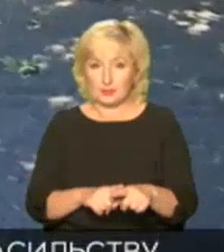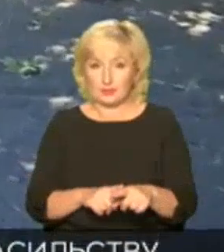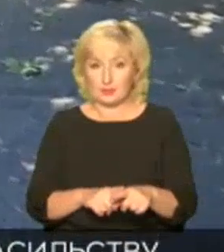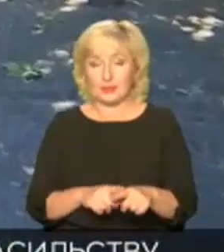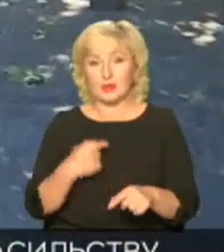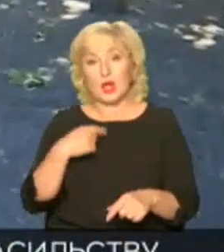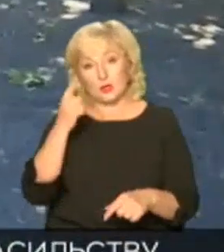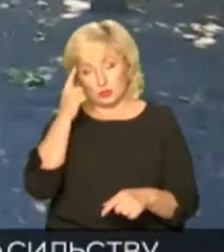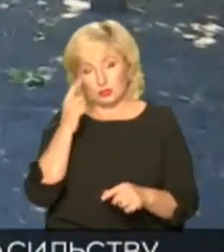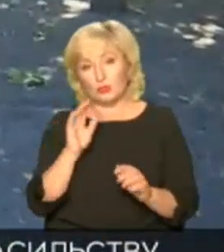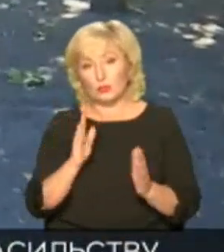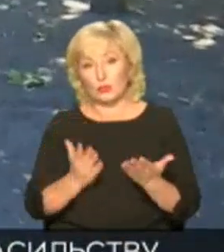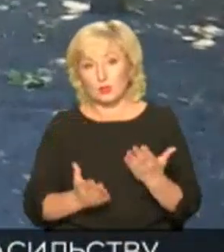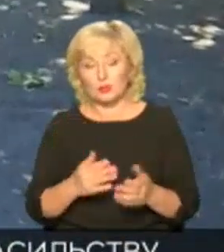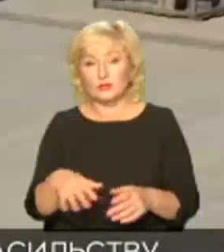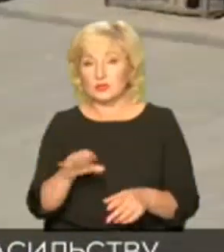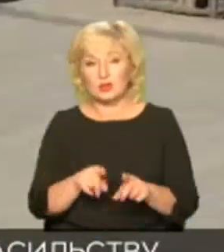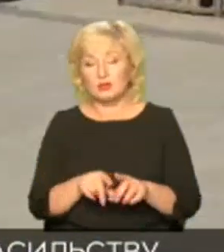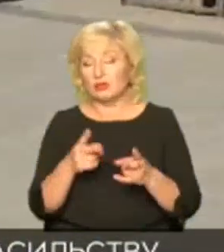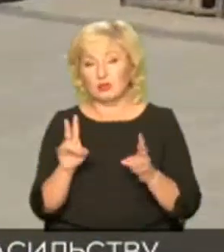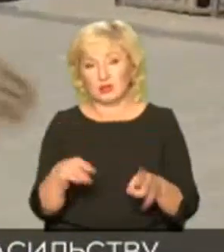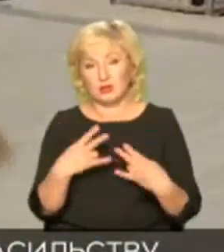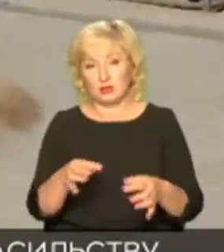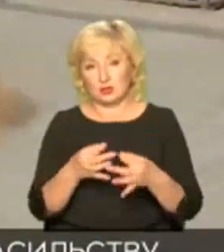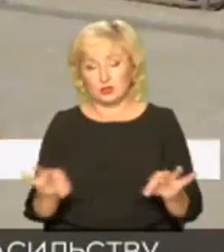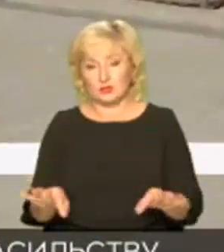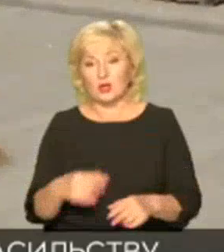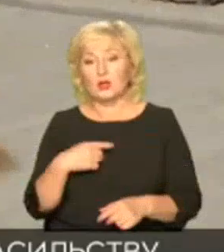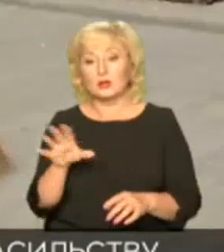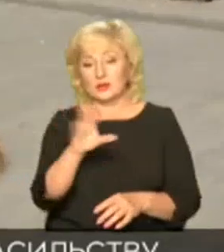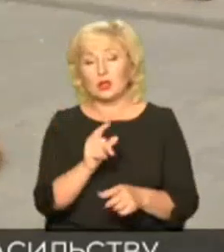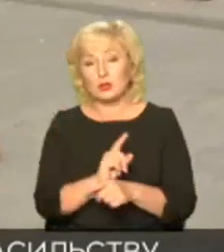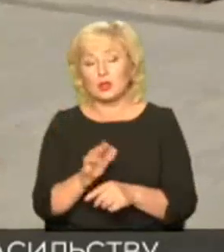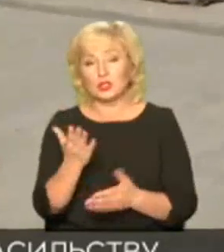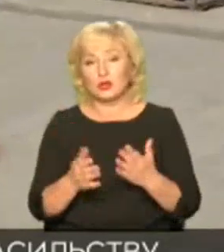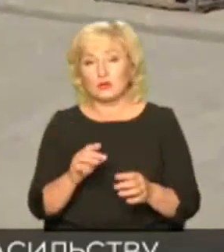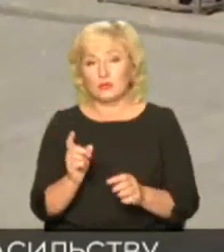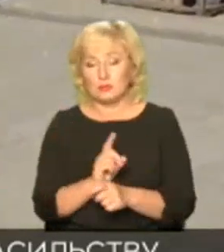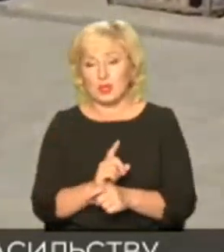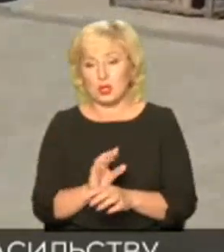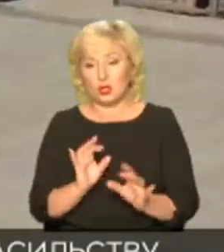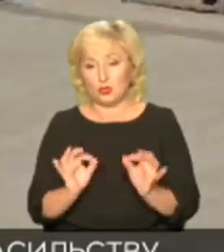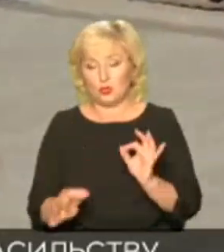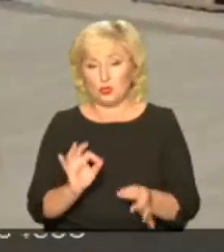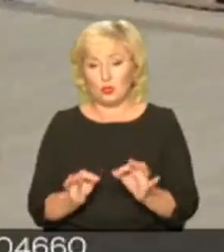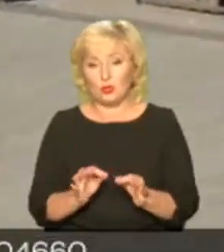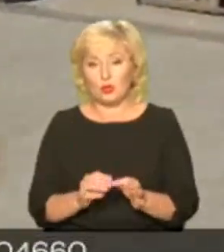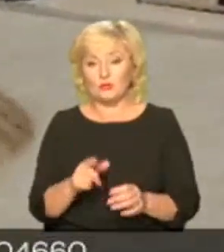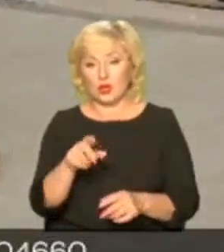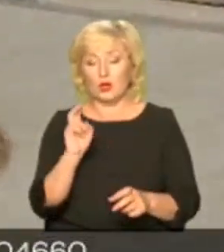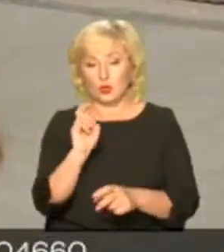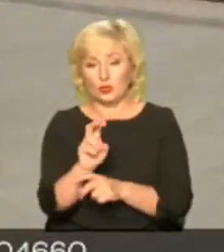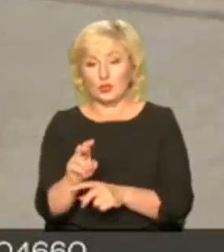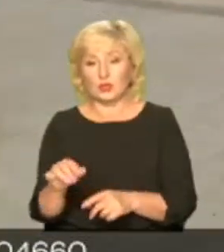Я думаю, мабуть, що все-таки не варто. Це нормально, якщо в міру. А ви ходите на якісь там заходи, не